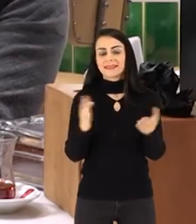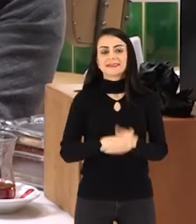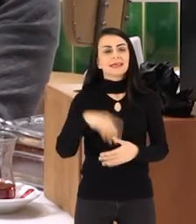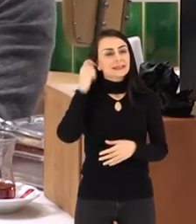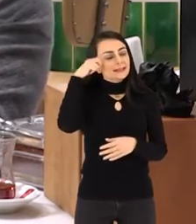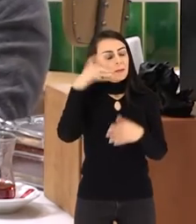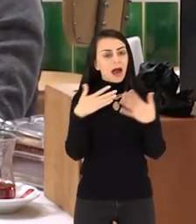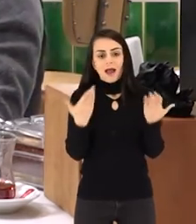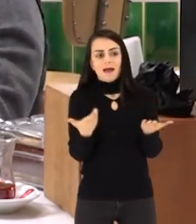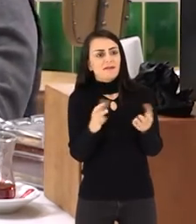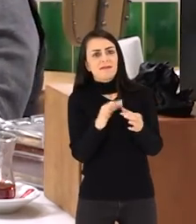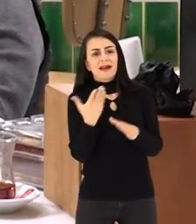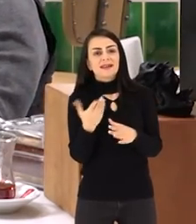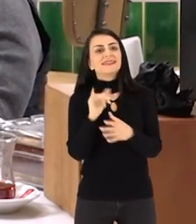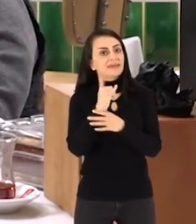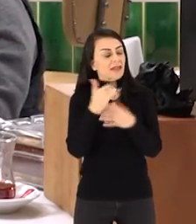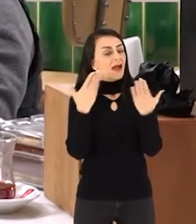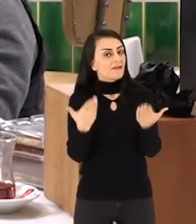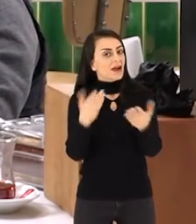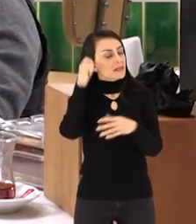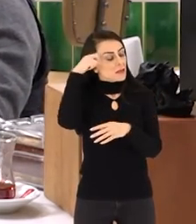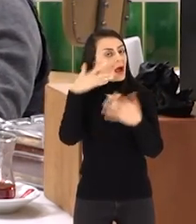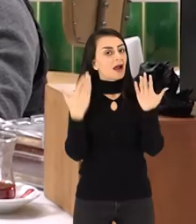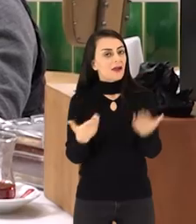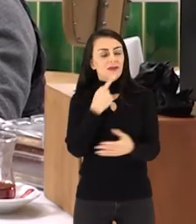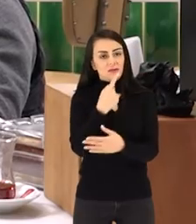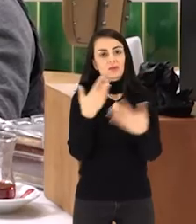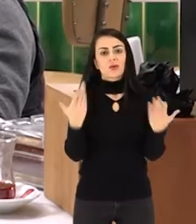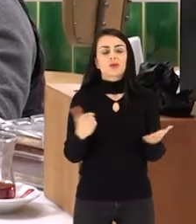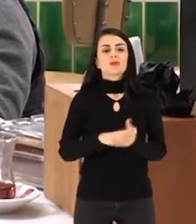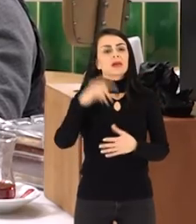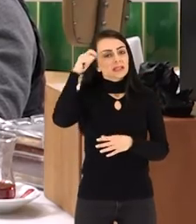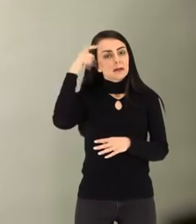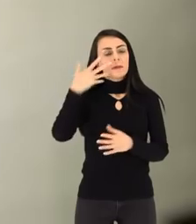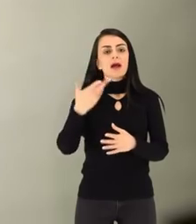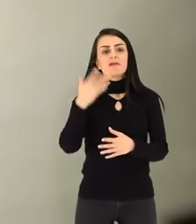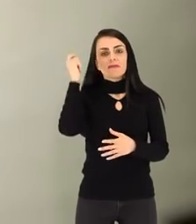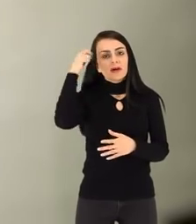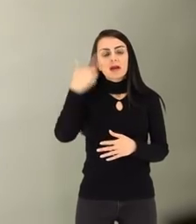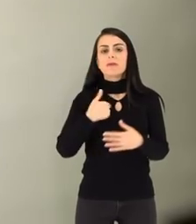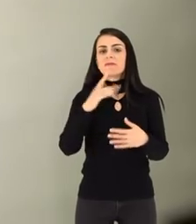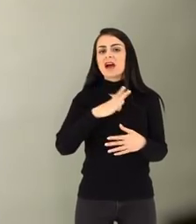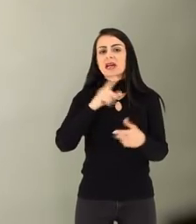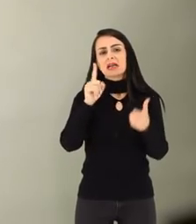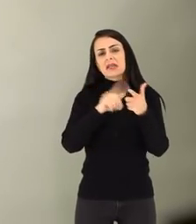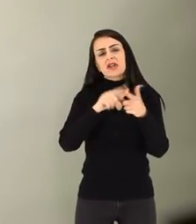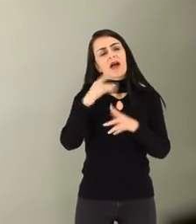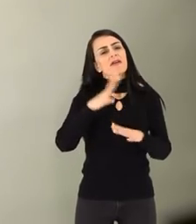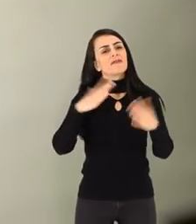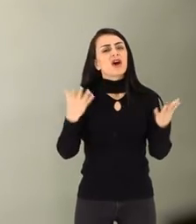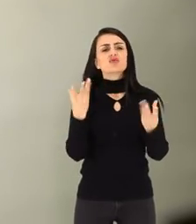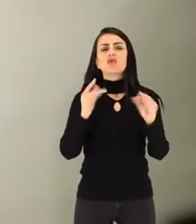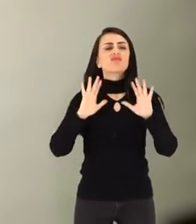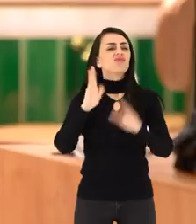Sinema evet. Sanata evet, sinemaya evet yani tabii ki. Sinema filmlerin var? Var, iki tane var. Çok fazla